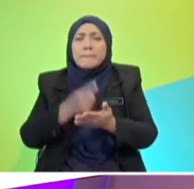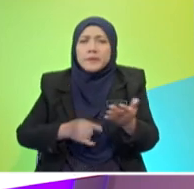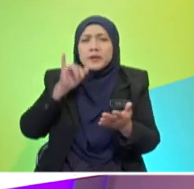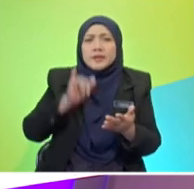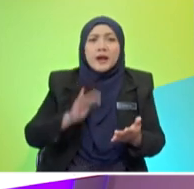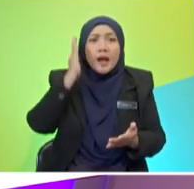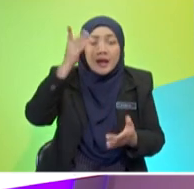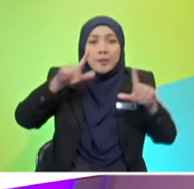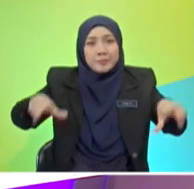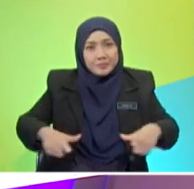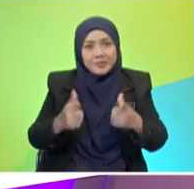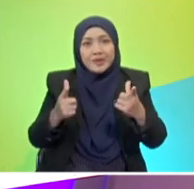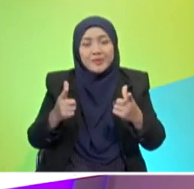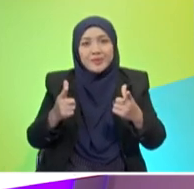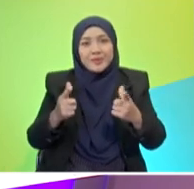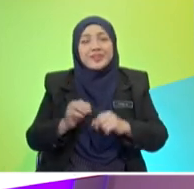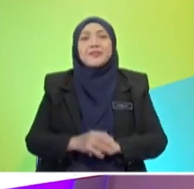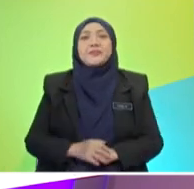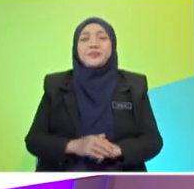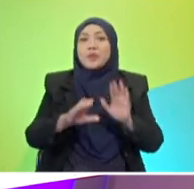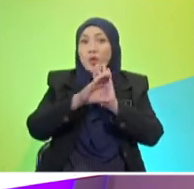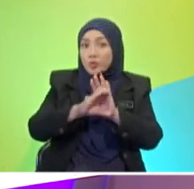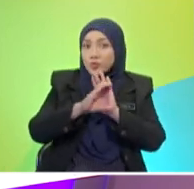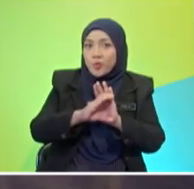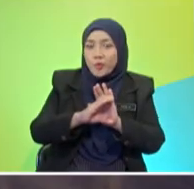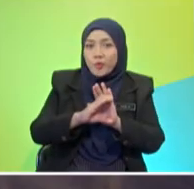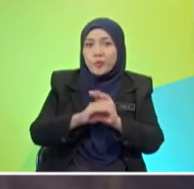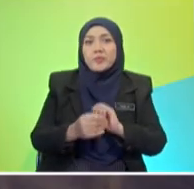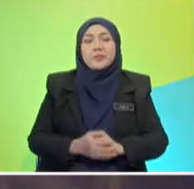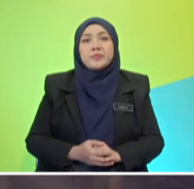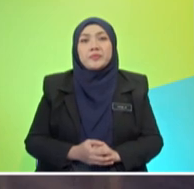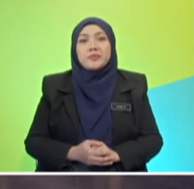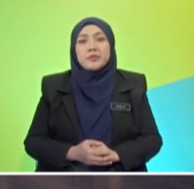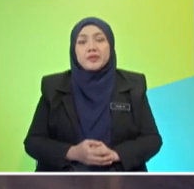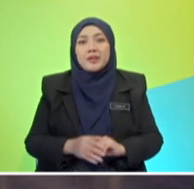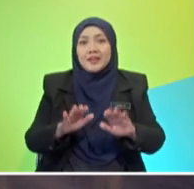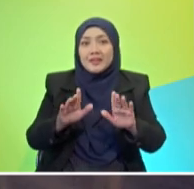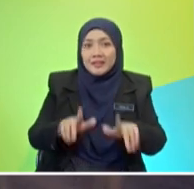bila kita buat aktiviti tersebut? Okay, contoh. Okey. Okey, Sean letakkan balon kat situ.